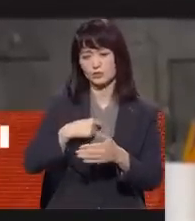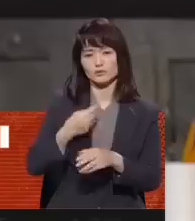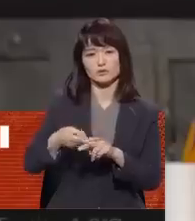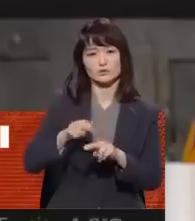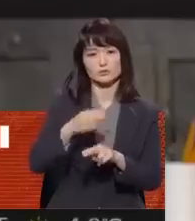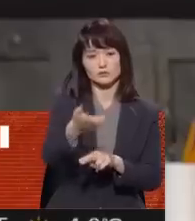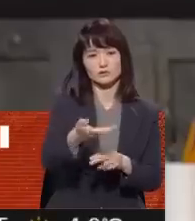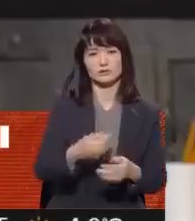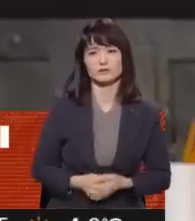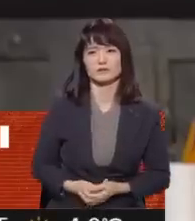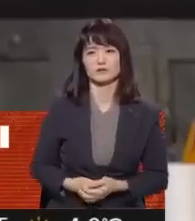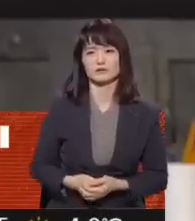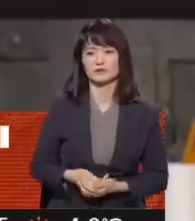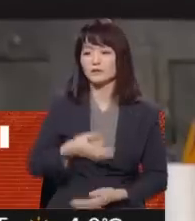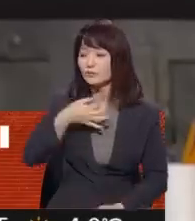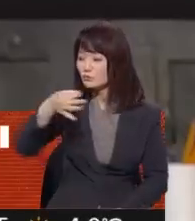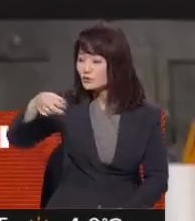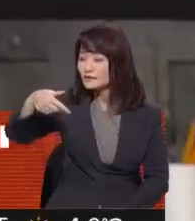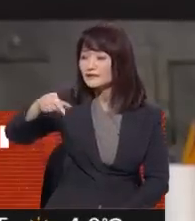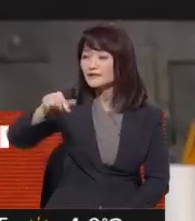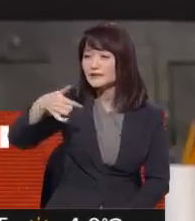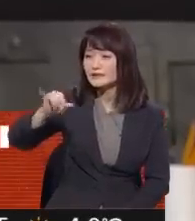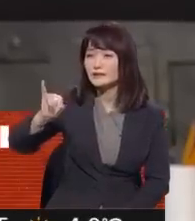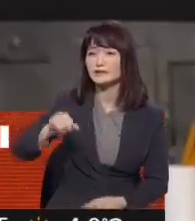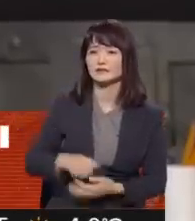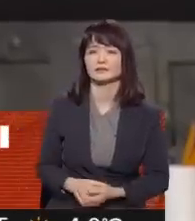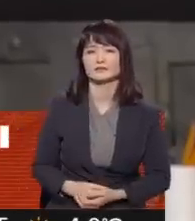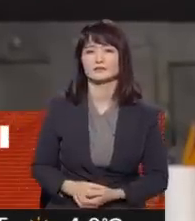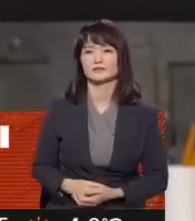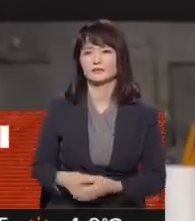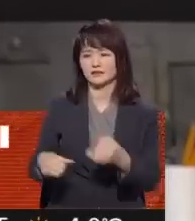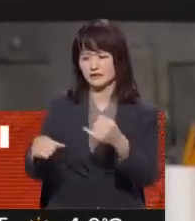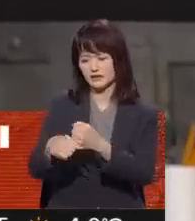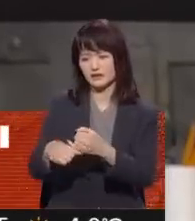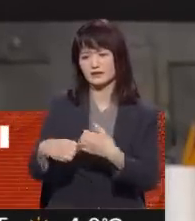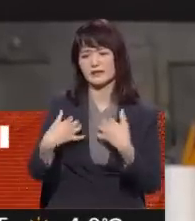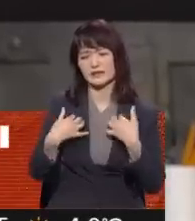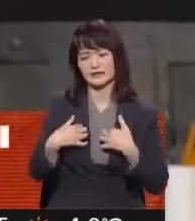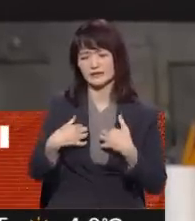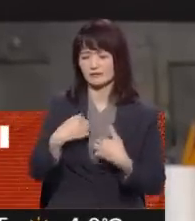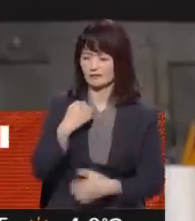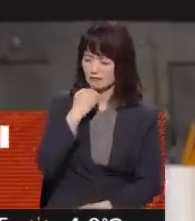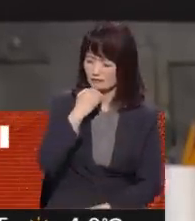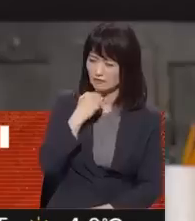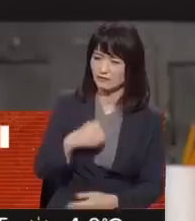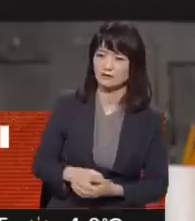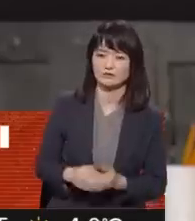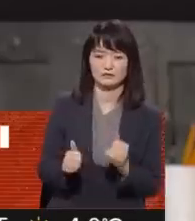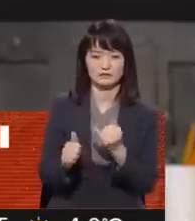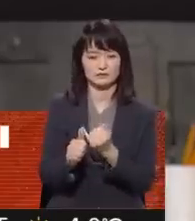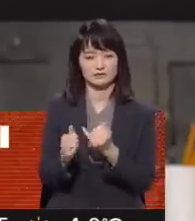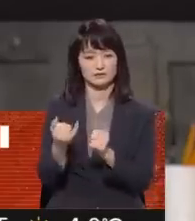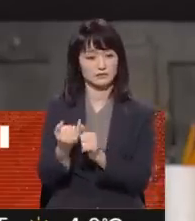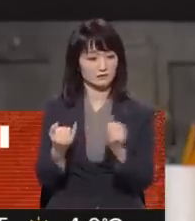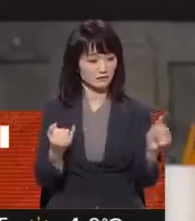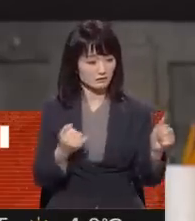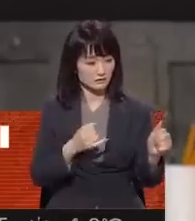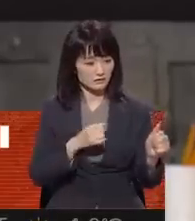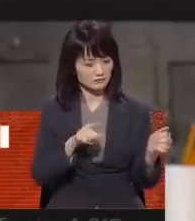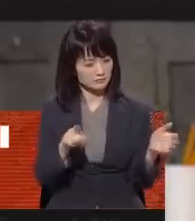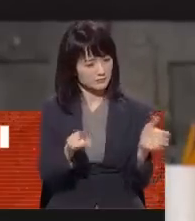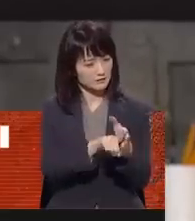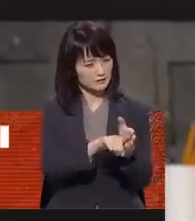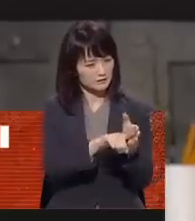부르는데 커플 게임 참 웃음이 나오는데 어떻든간에 이분이 밑질부터 남성분이 발도 안 되는 일 하니까